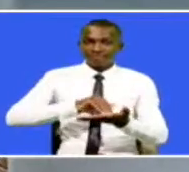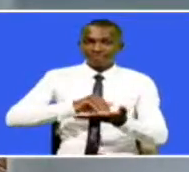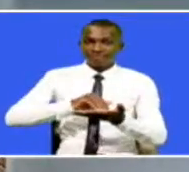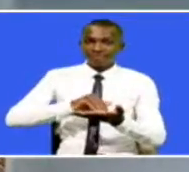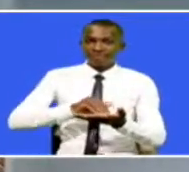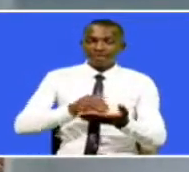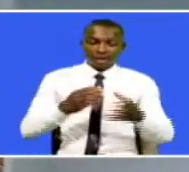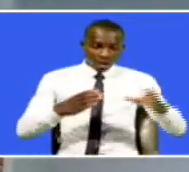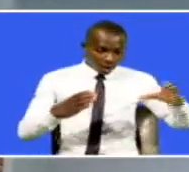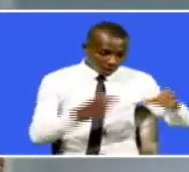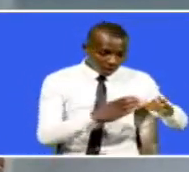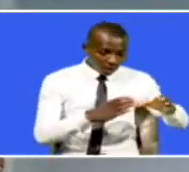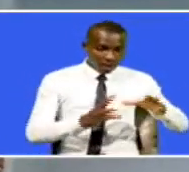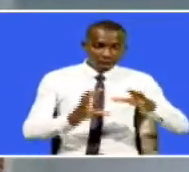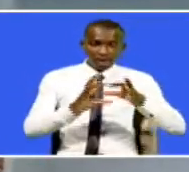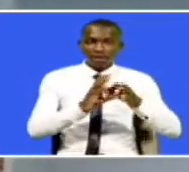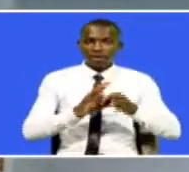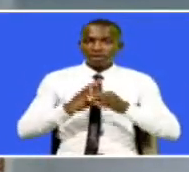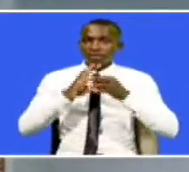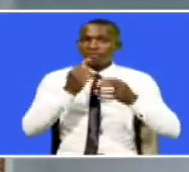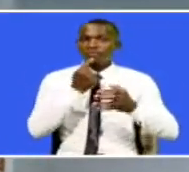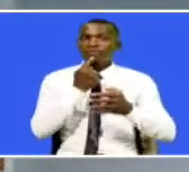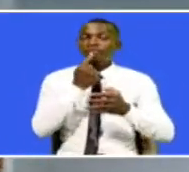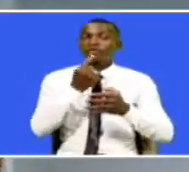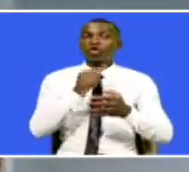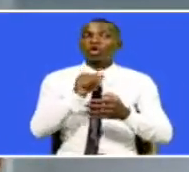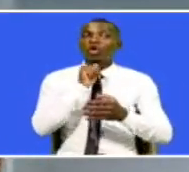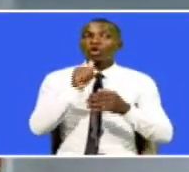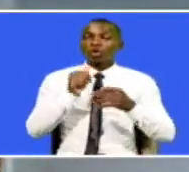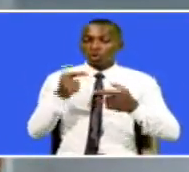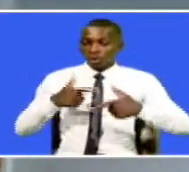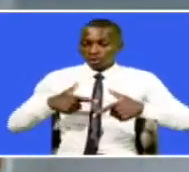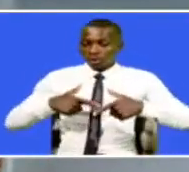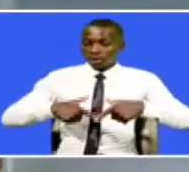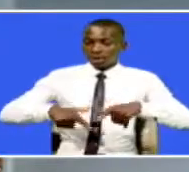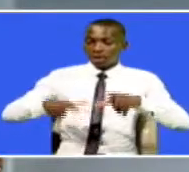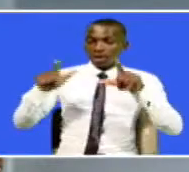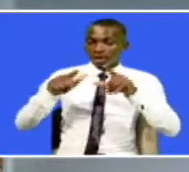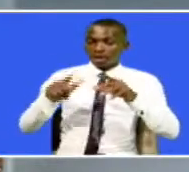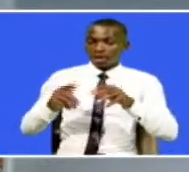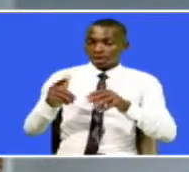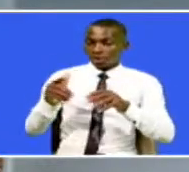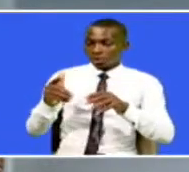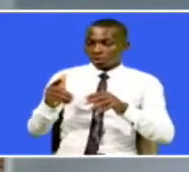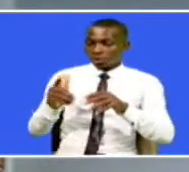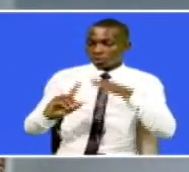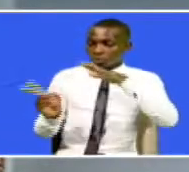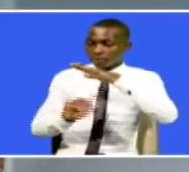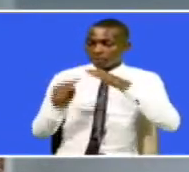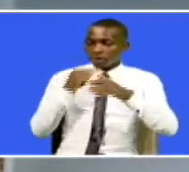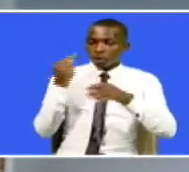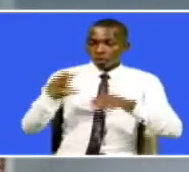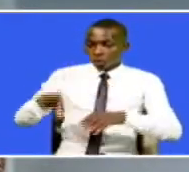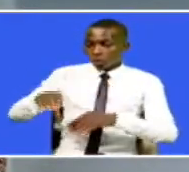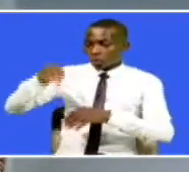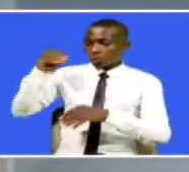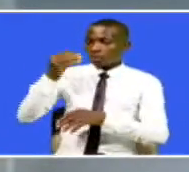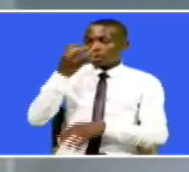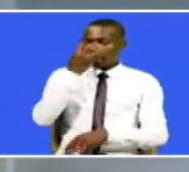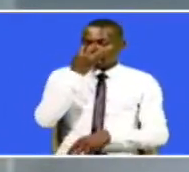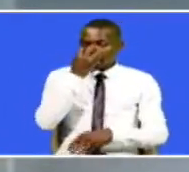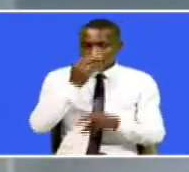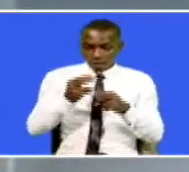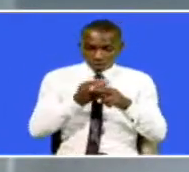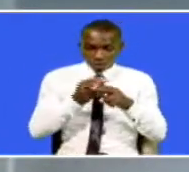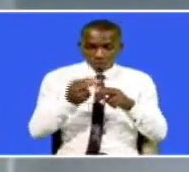Muungano wa Azimio umesema kuwa hautaidhinisha baadhi ya mawaziri walioteuliwa na Rais William Ruto hivi majuzi kwa